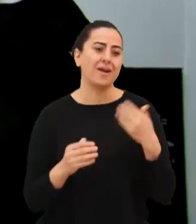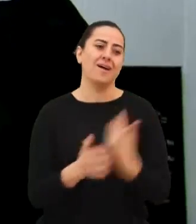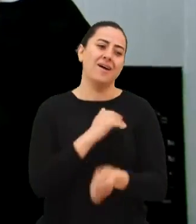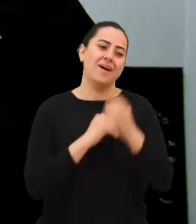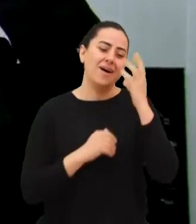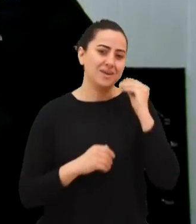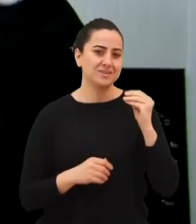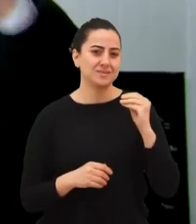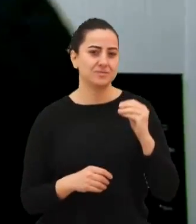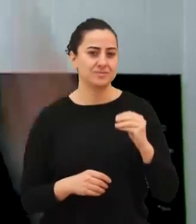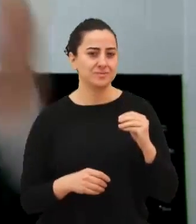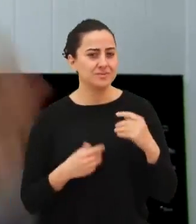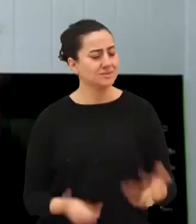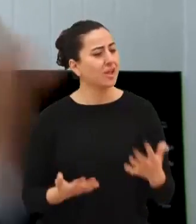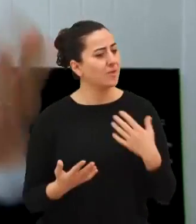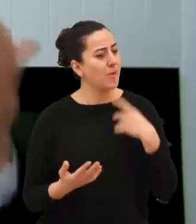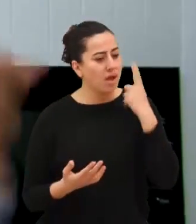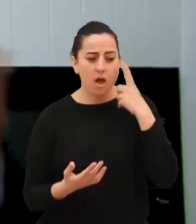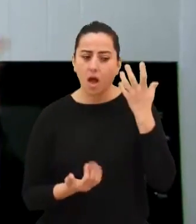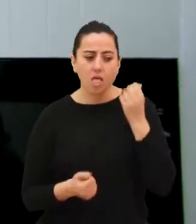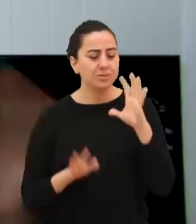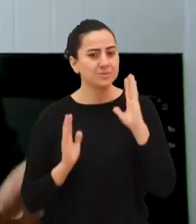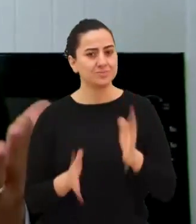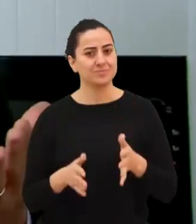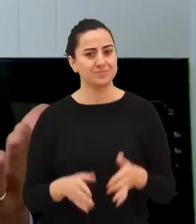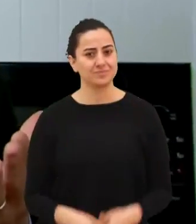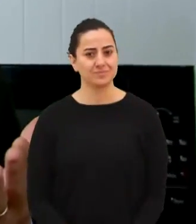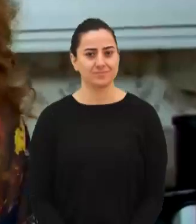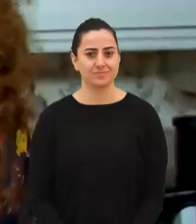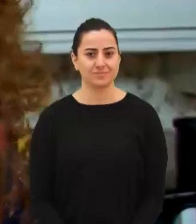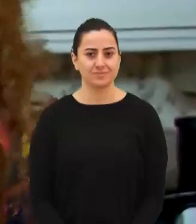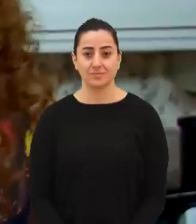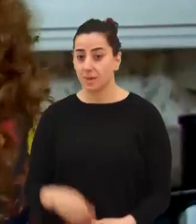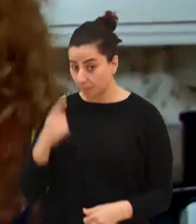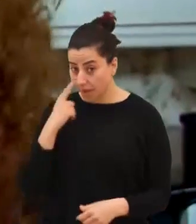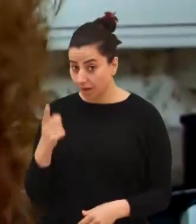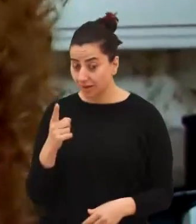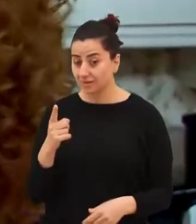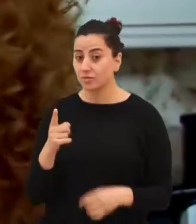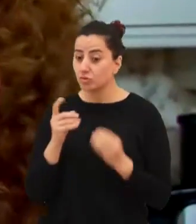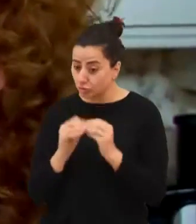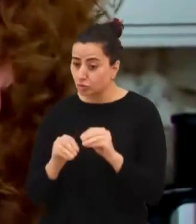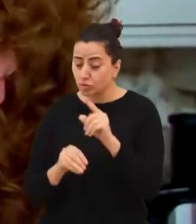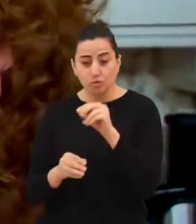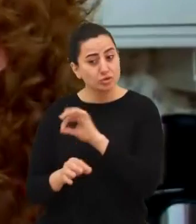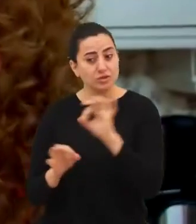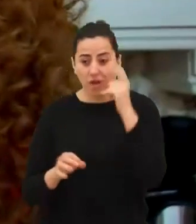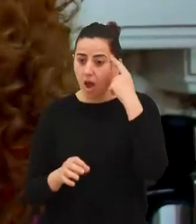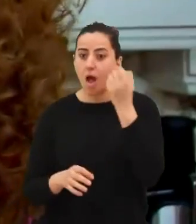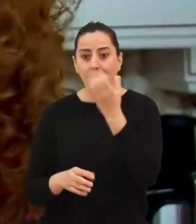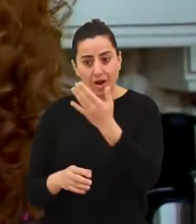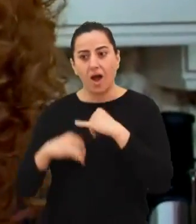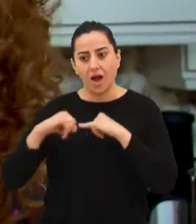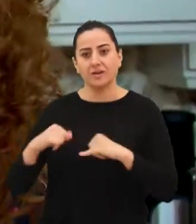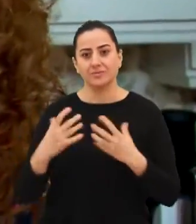ya. Nasıl aklıma gelmedi bu benim ya? Bak, senin de mi yumurtayı tuzlamak aklına